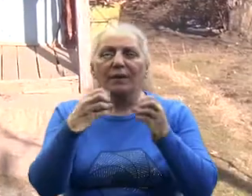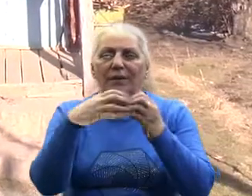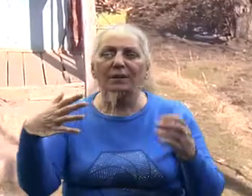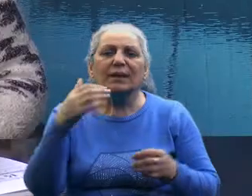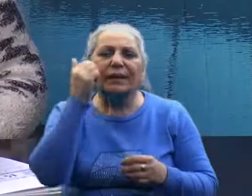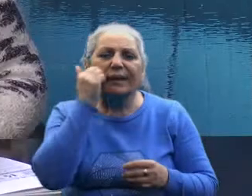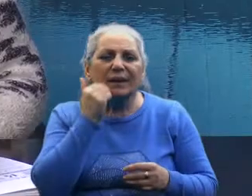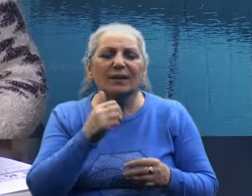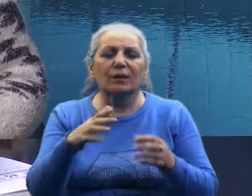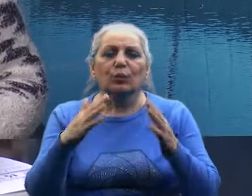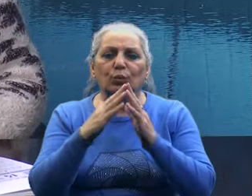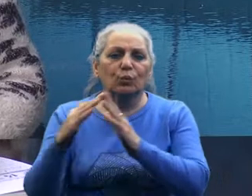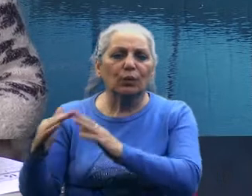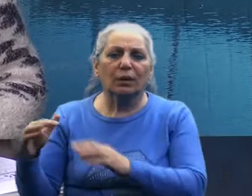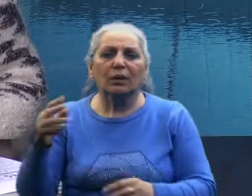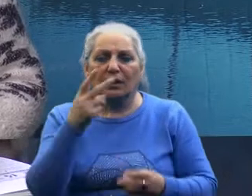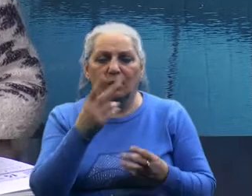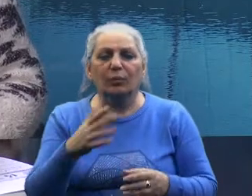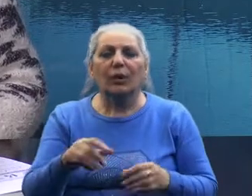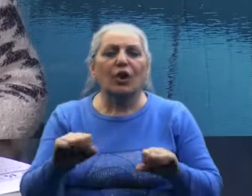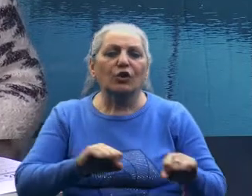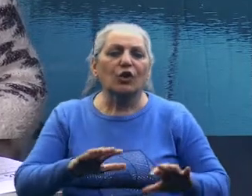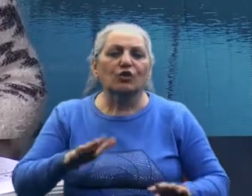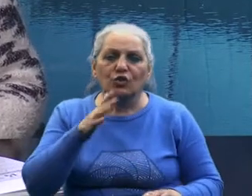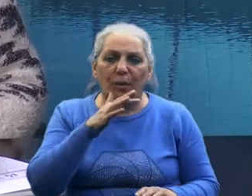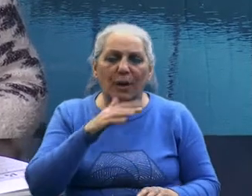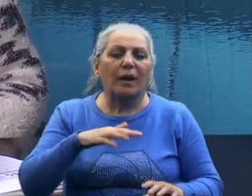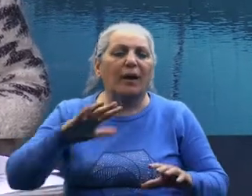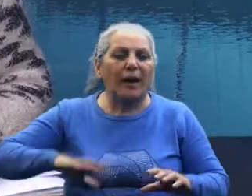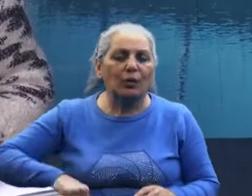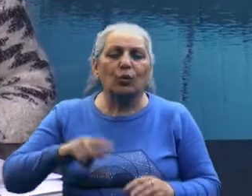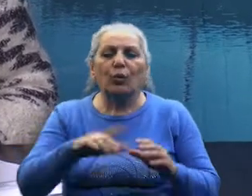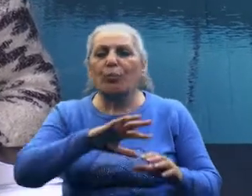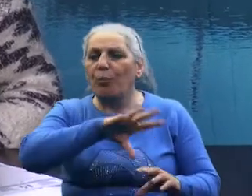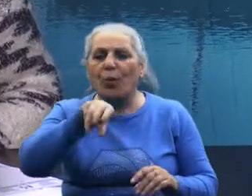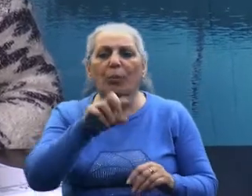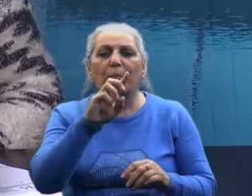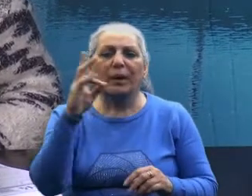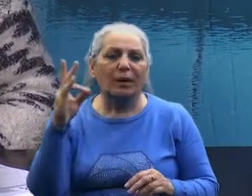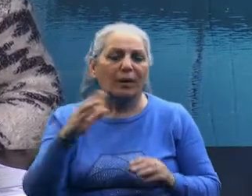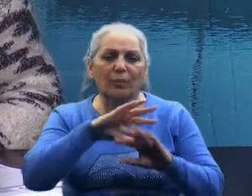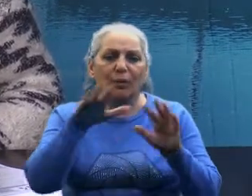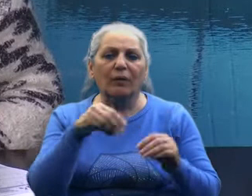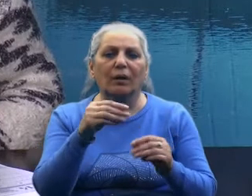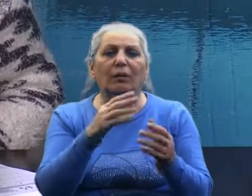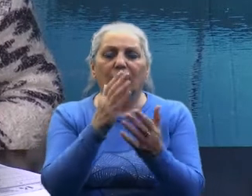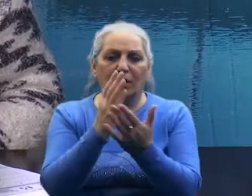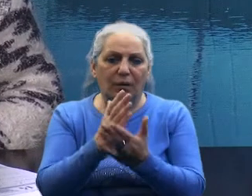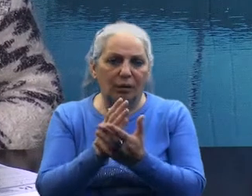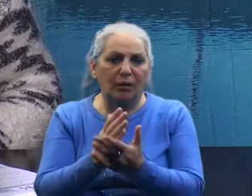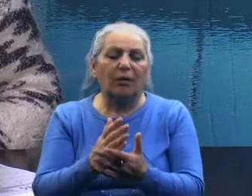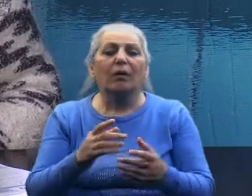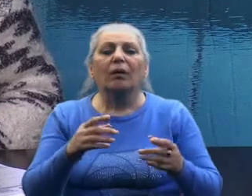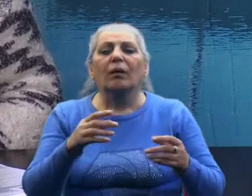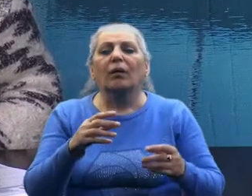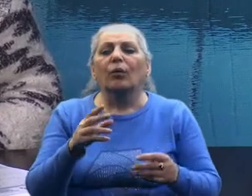տնակների տեսքով։ Երկրաշարժից հետո համարյա թե բոլոր բնակարանները լրիվ կա։ Ինձ կա, որ